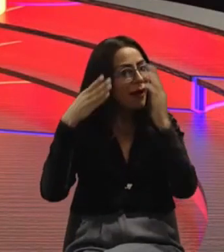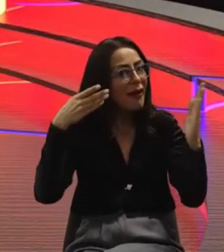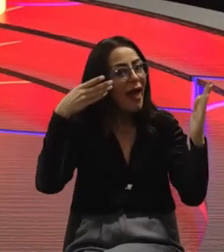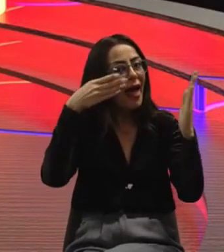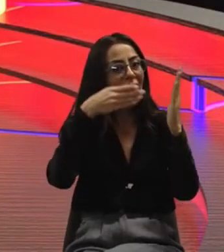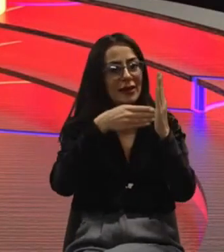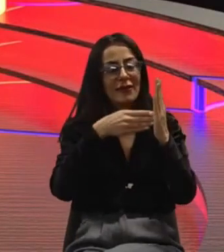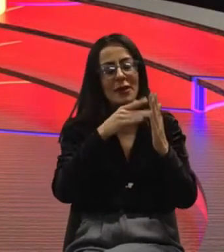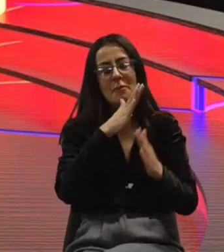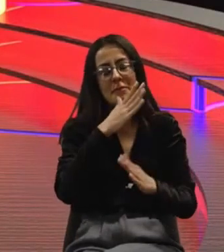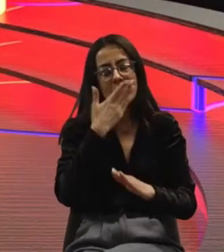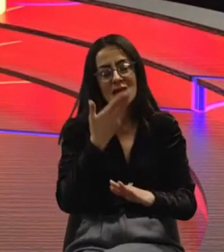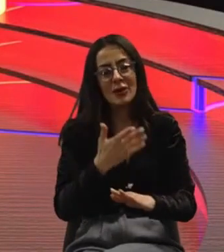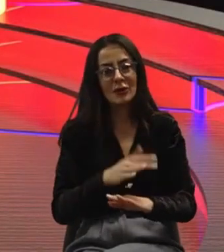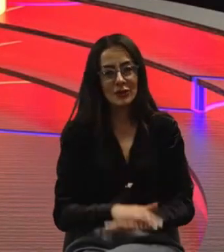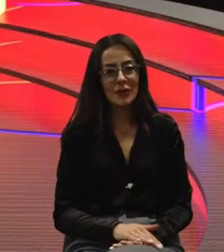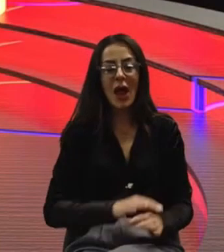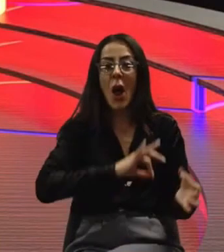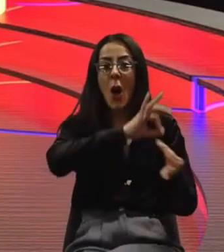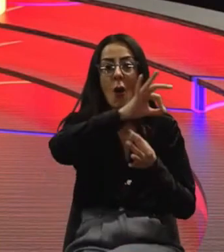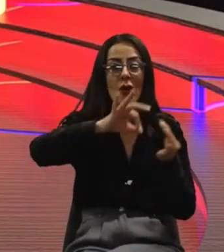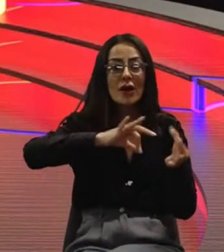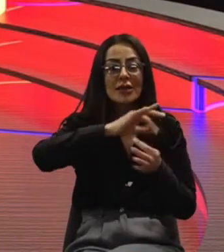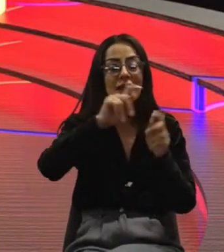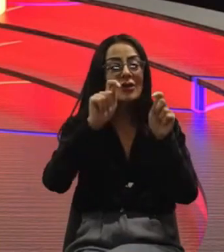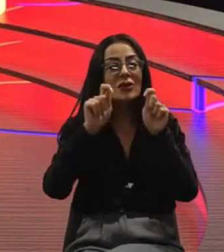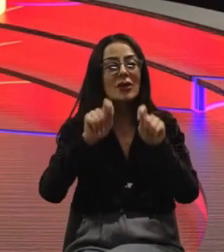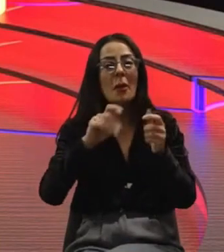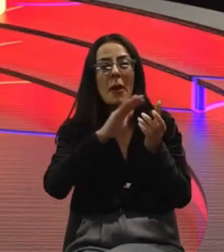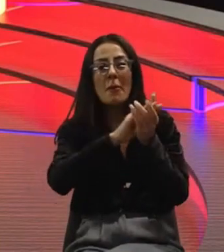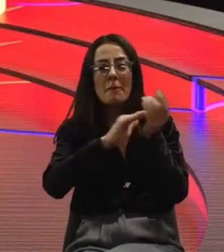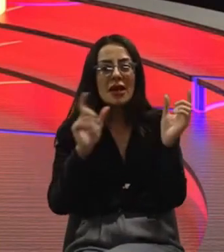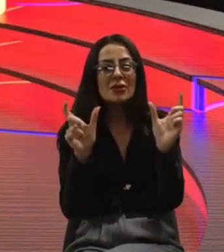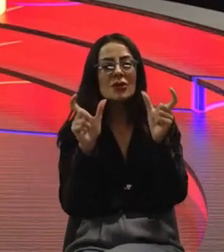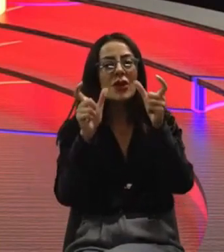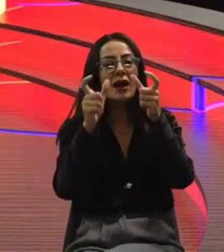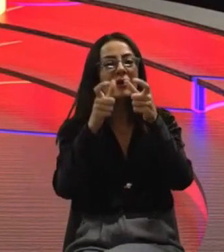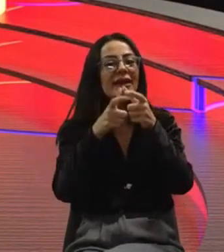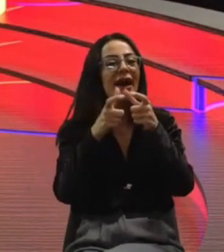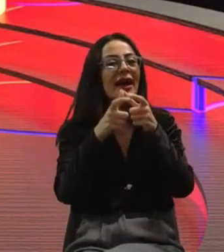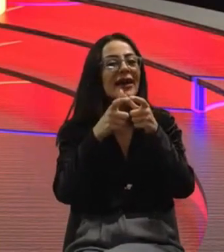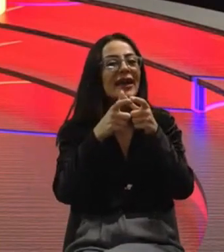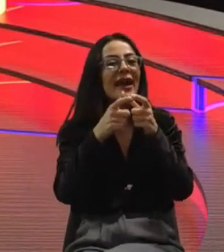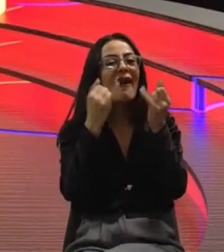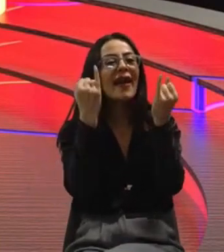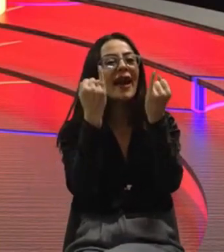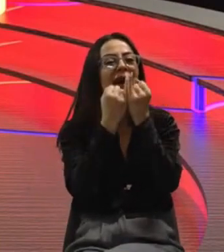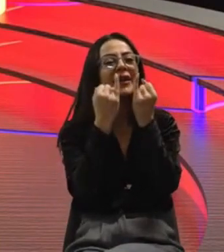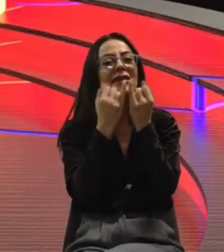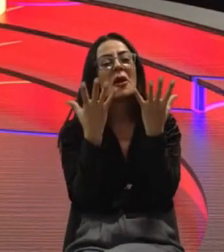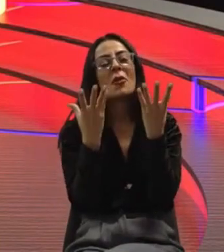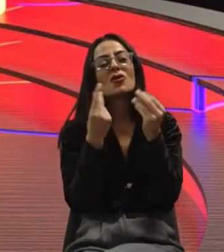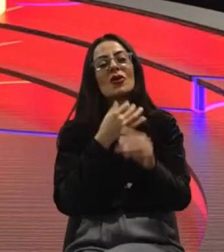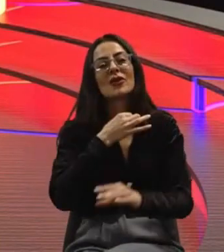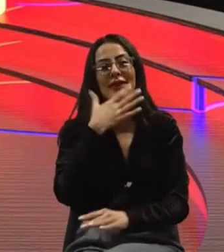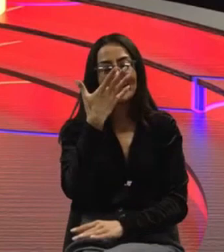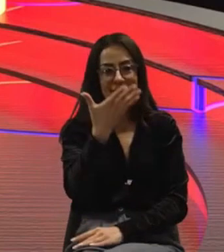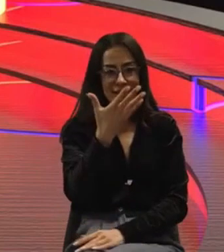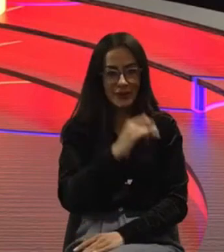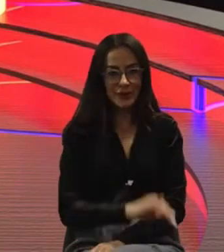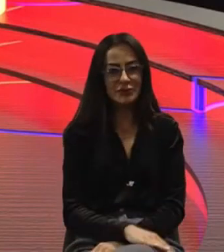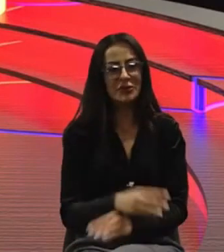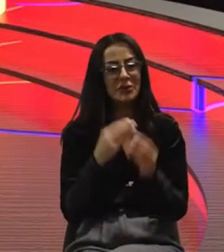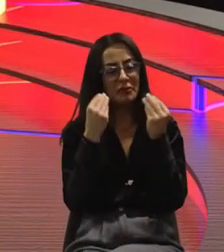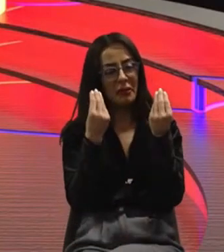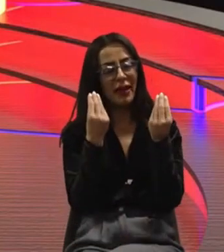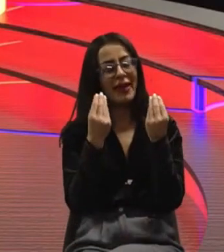ben buna eminim organizasyonu yapan Mezunları Derneği Kulübü kardeşlerime çok çok teşekkür ediyorum İyi